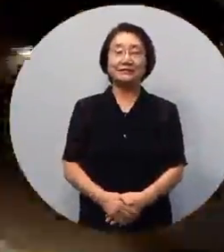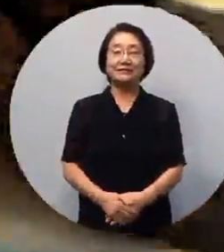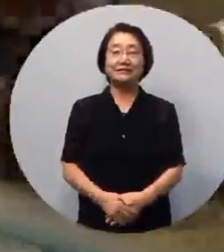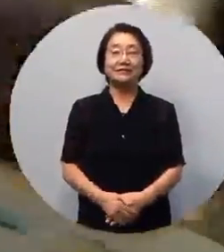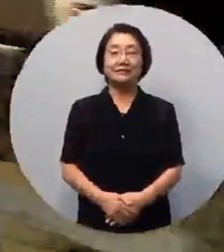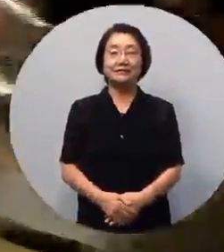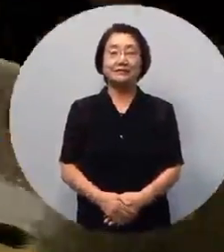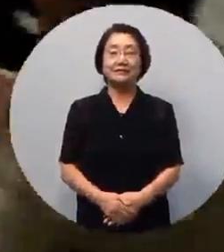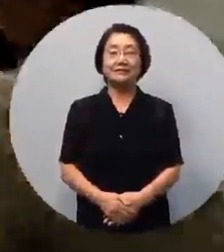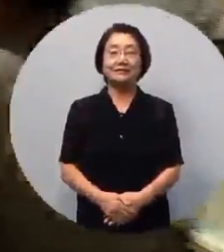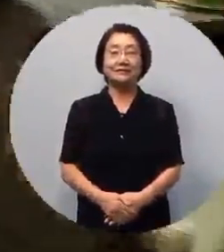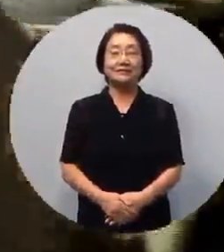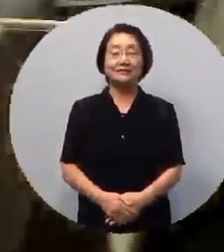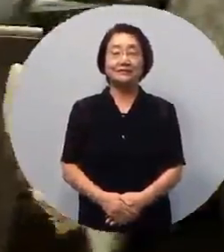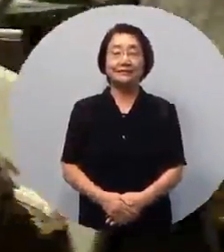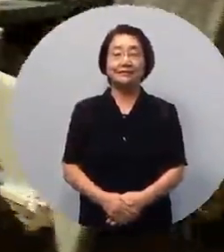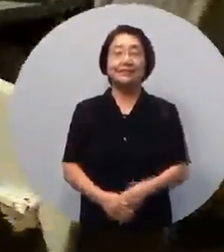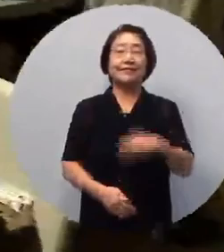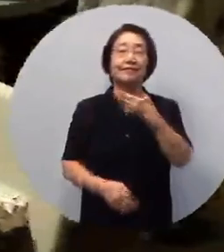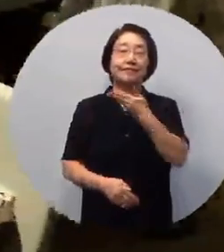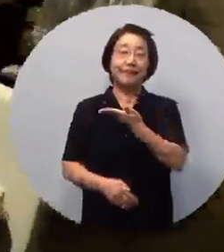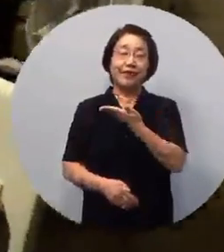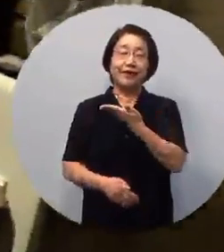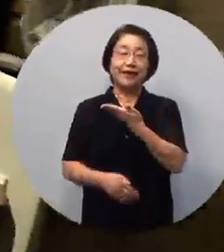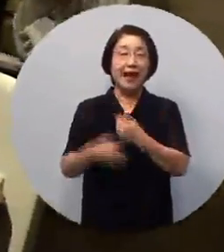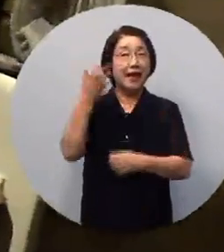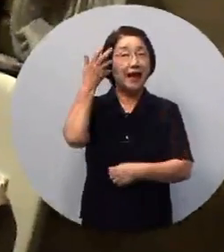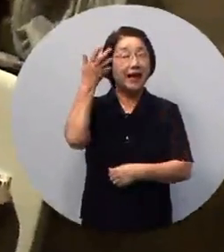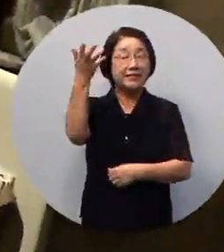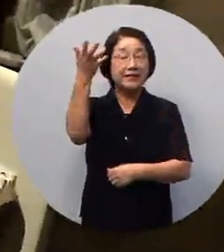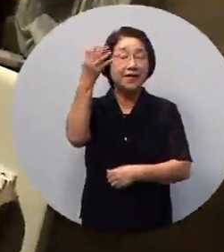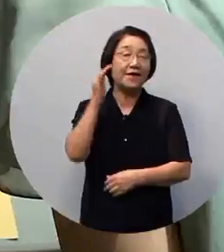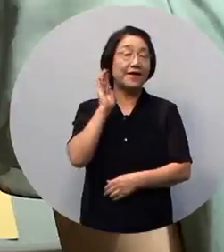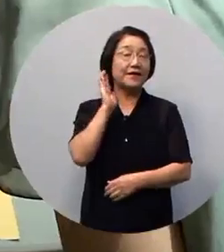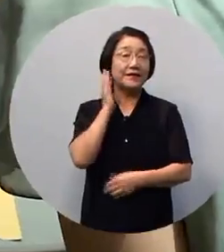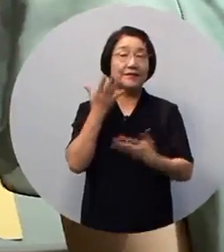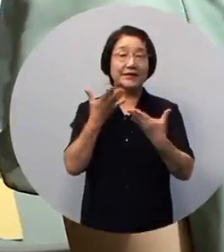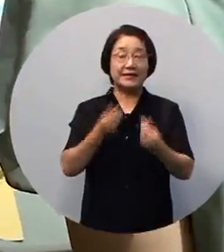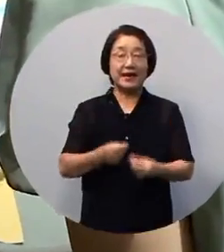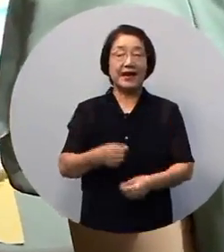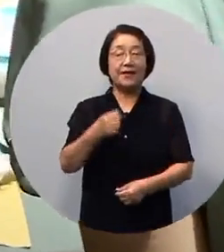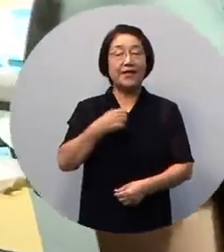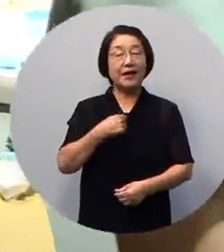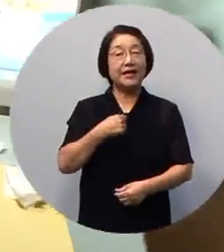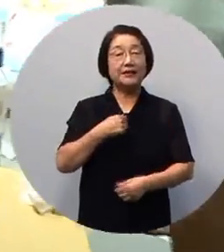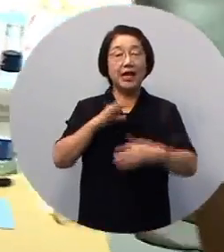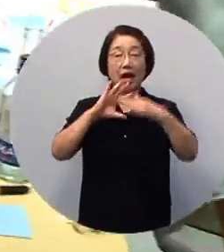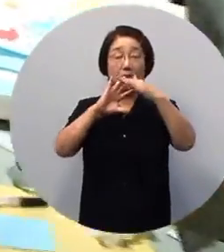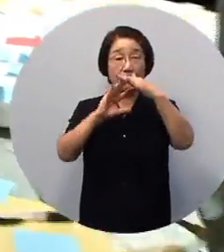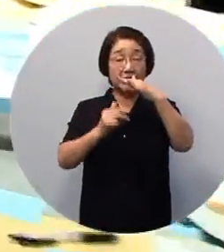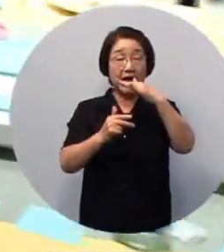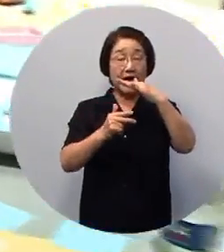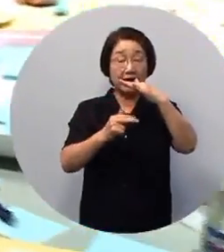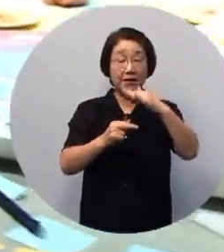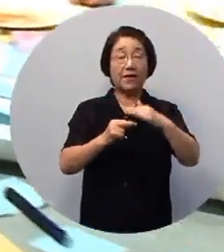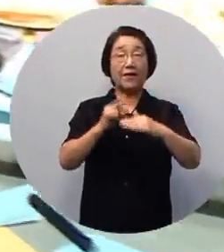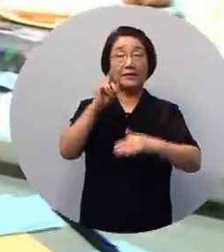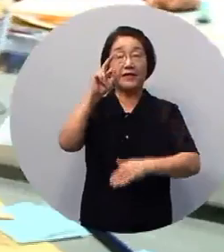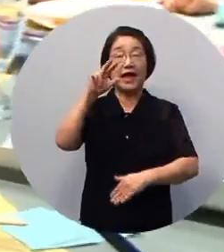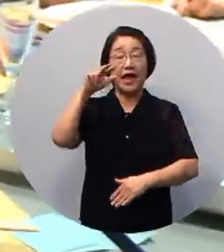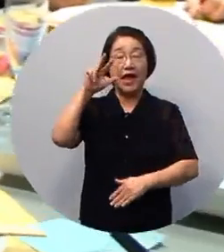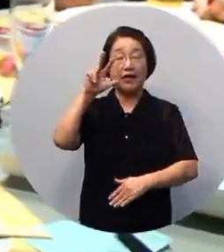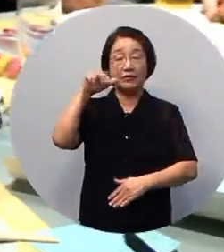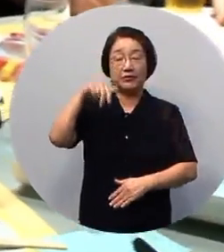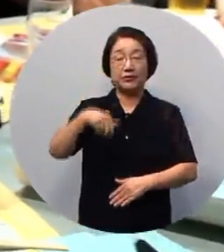発表を終えてミートアップ藤沢の感想を聞いてみました。 うちのグループは藤沢のセールスポイントっていうことでやったんですけど、